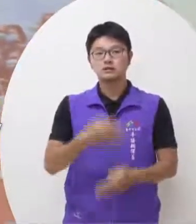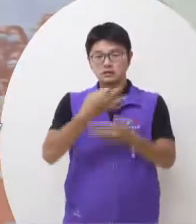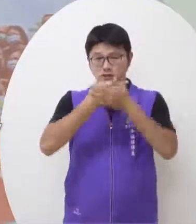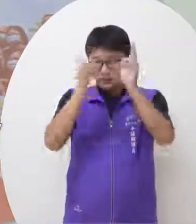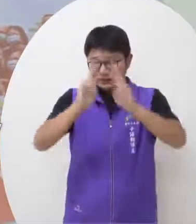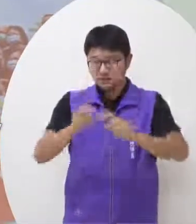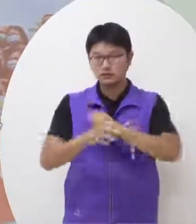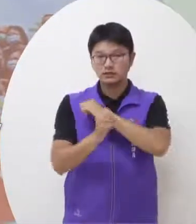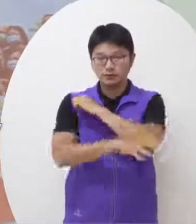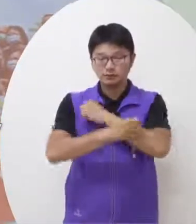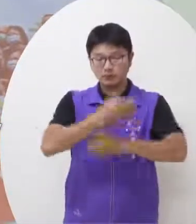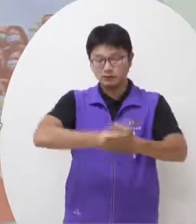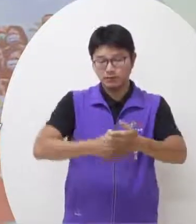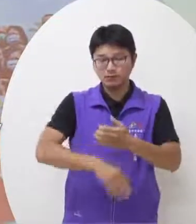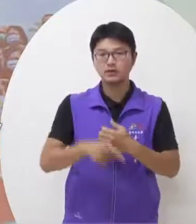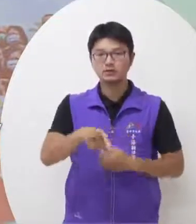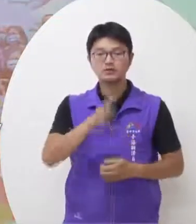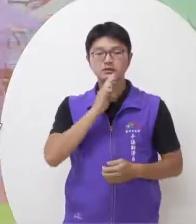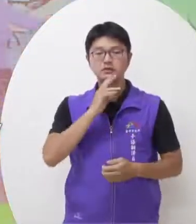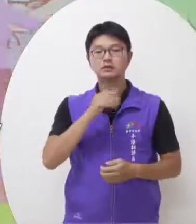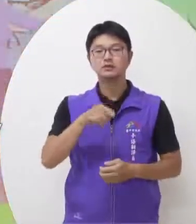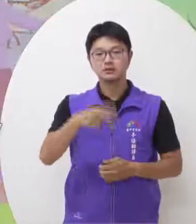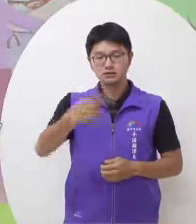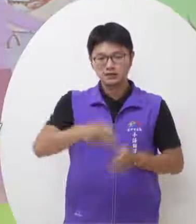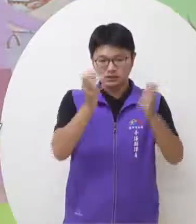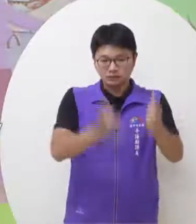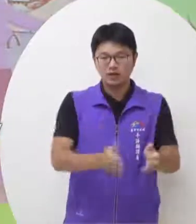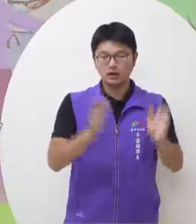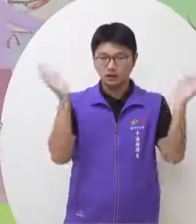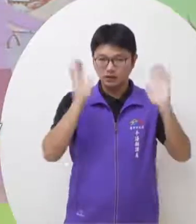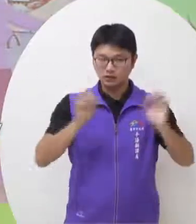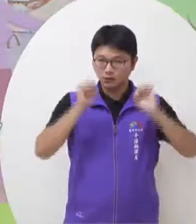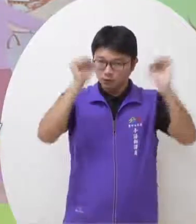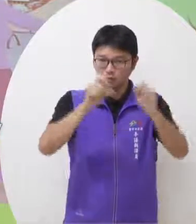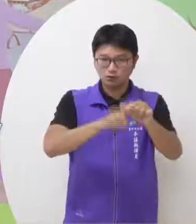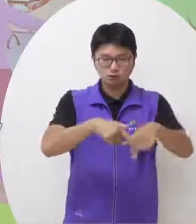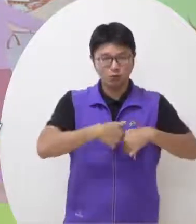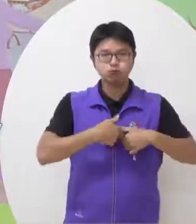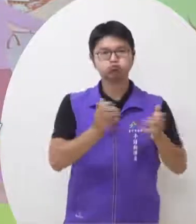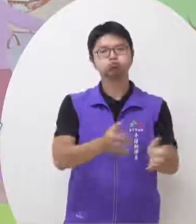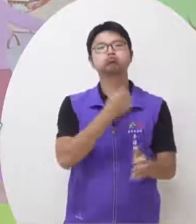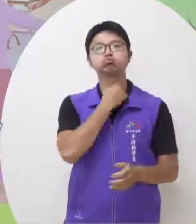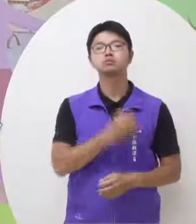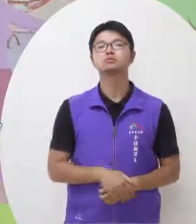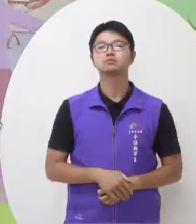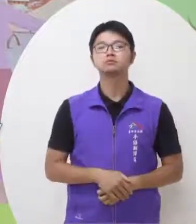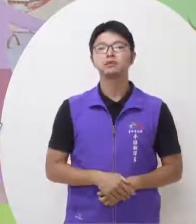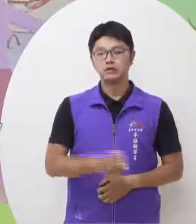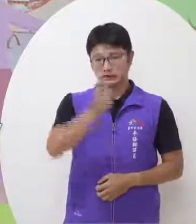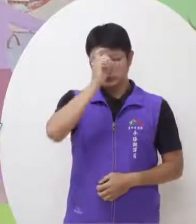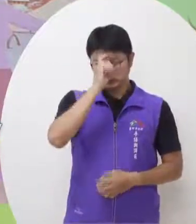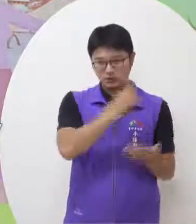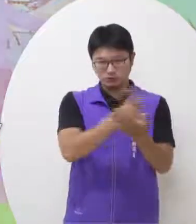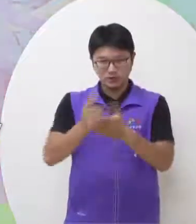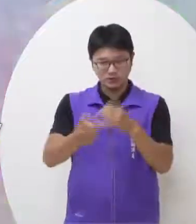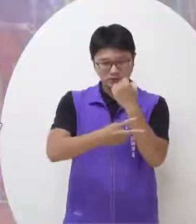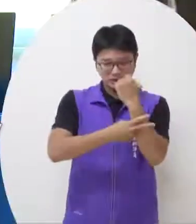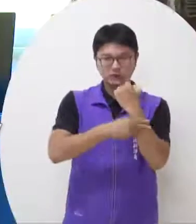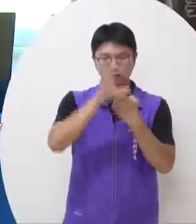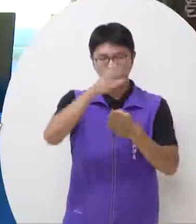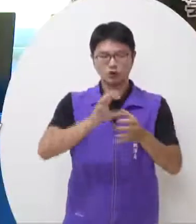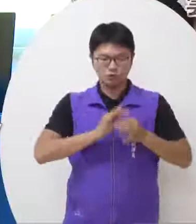馆跟西屯区儿童运动中心那还有希望能够达到实现一里一据点的一个目